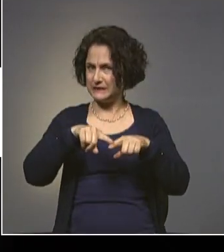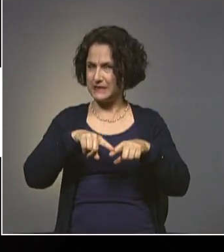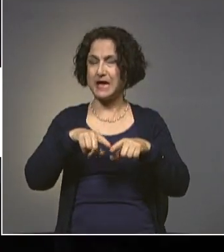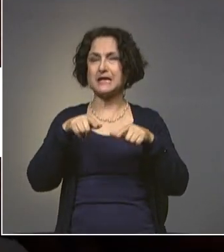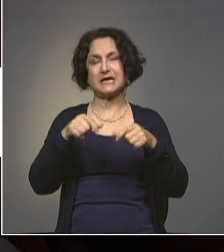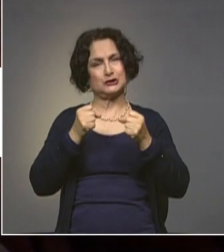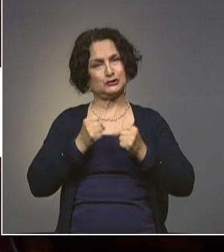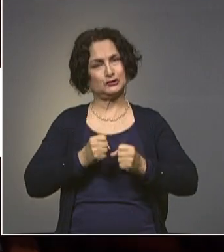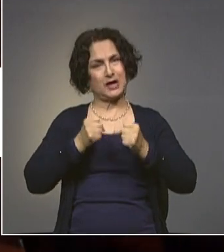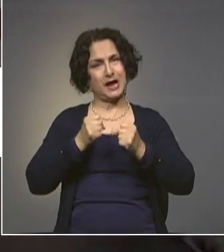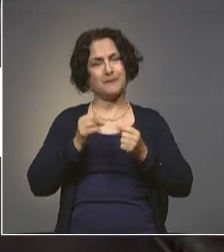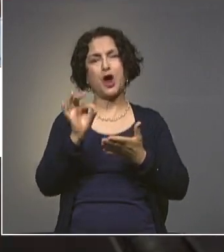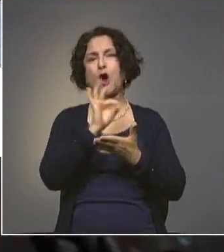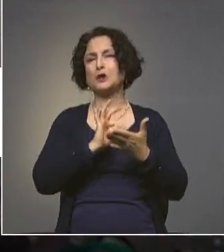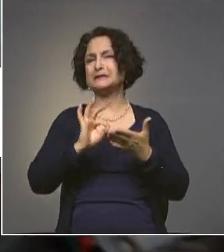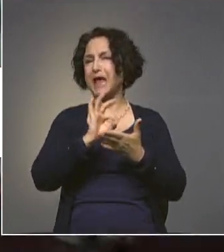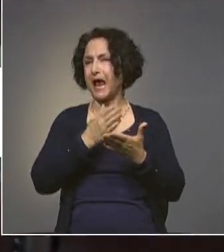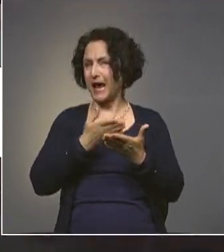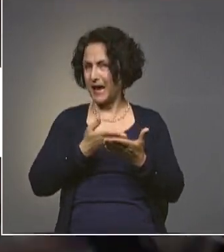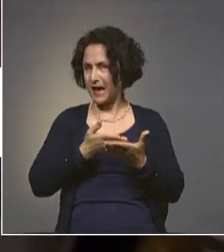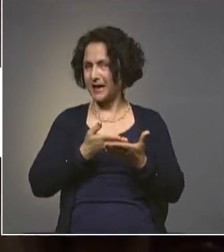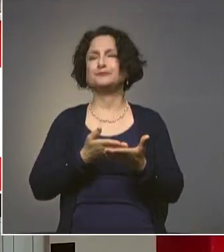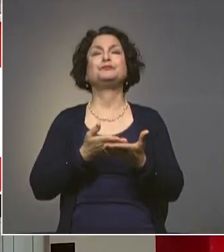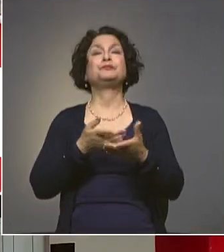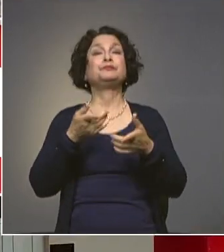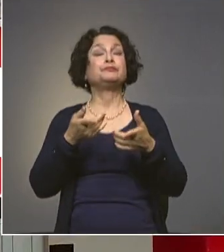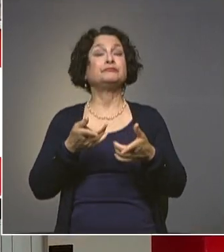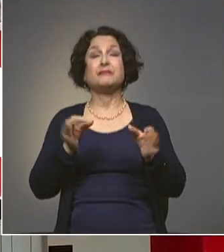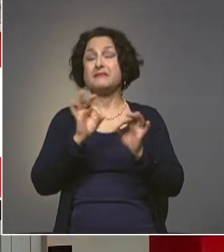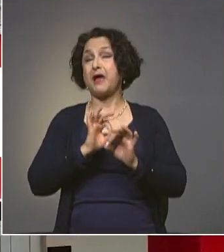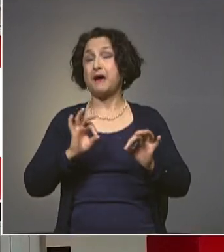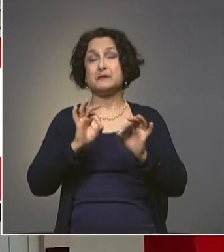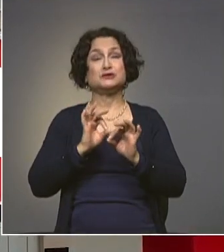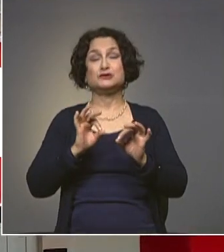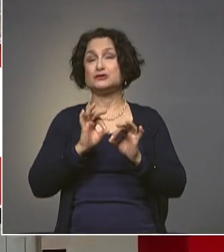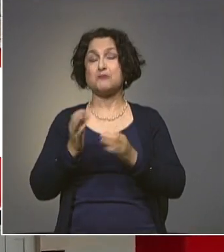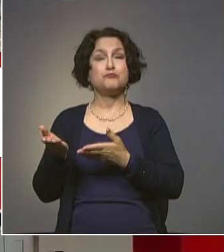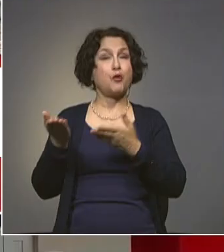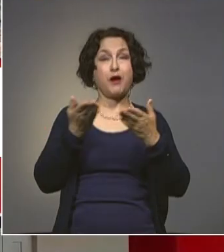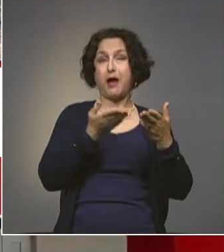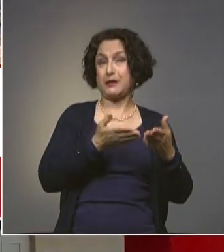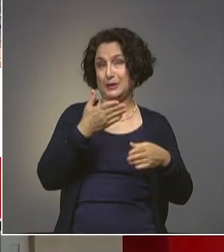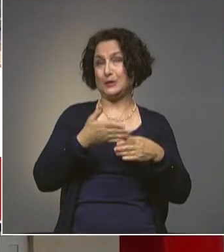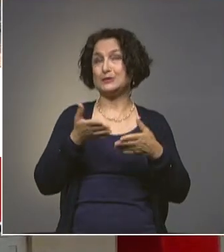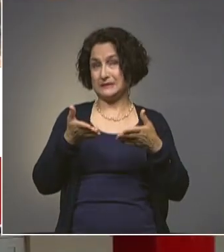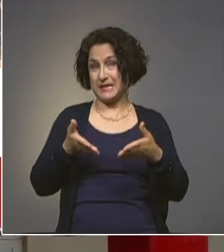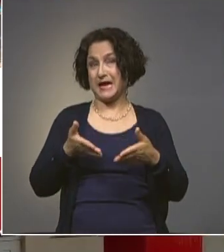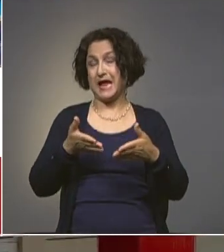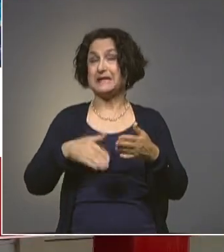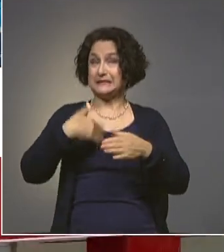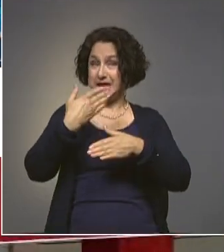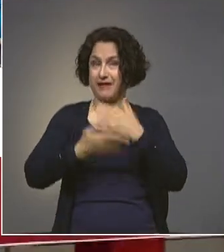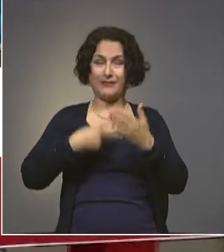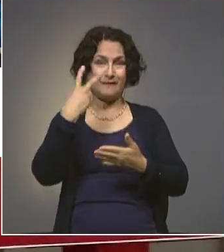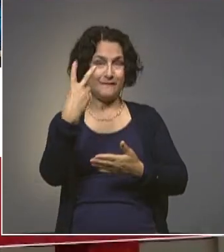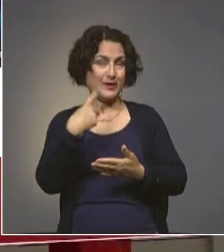като 2 години нямаше покана от Европейската комисия по тази програма и след 2 години поканата беше отворена,